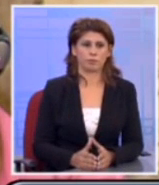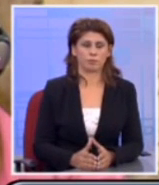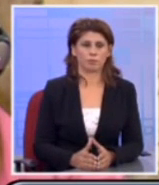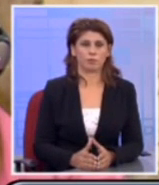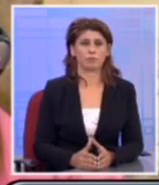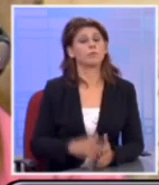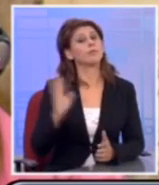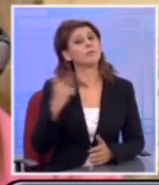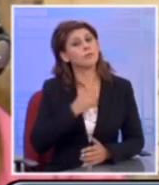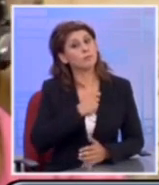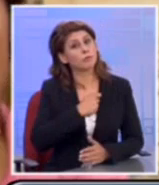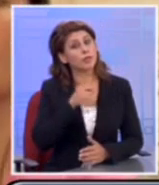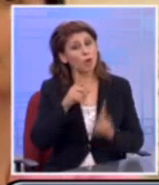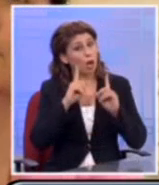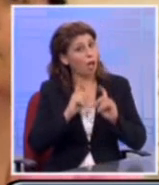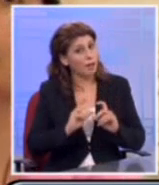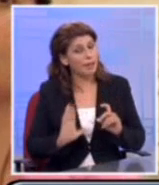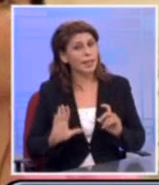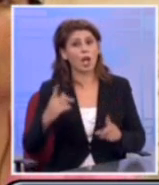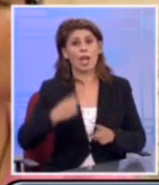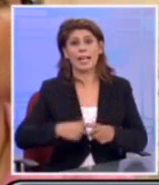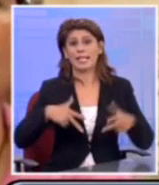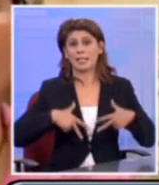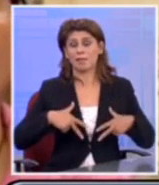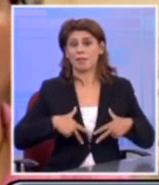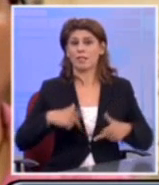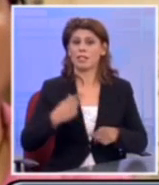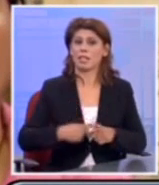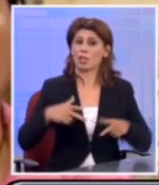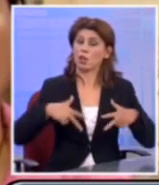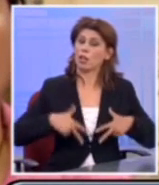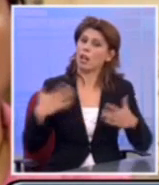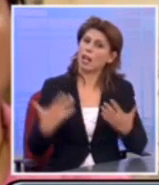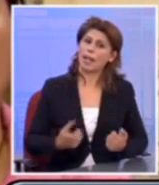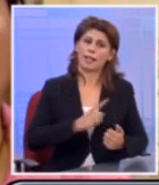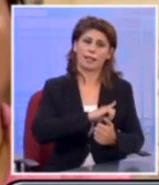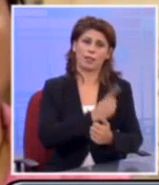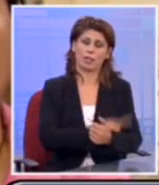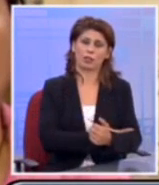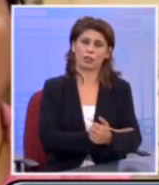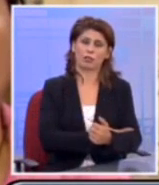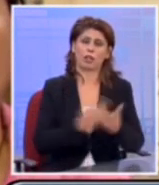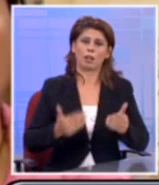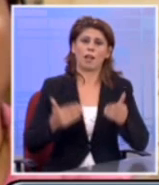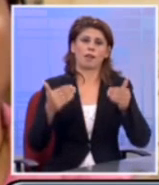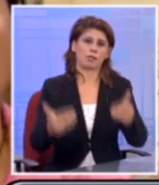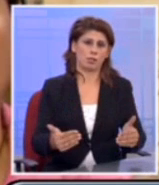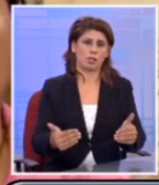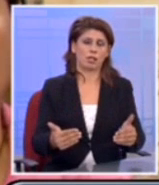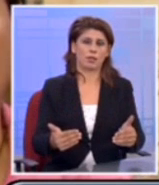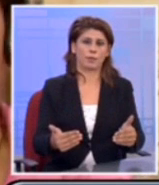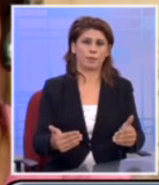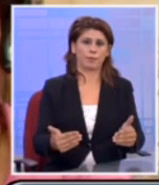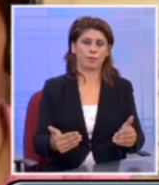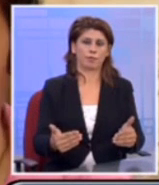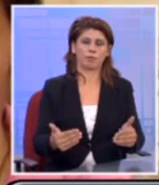εάν το θεωρεί αναγκαίο, η ελληνική κυβέρνηση, λοιπόν, το ελληνικό κράτος έχει τη δυνατότητα να αναστείλει